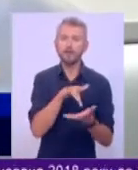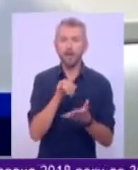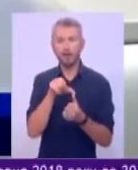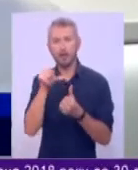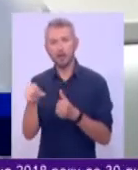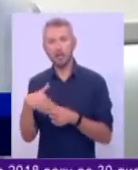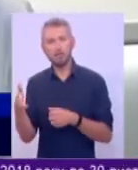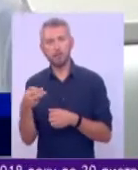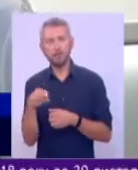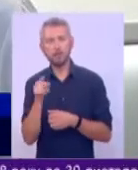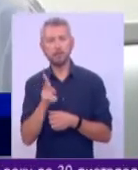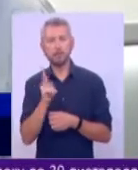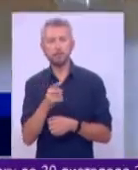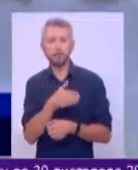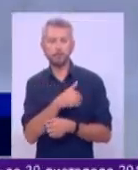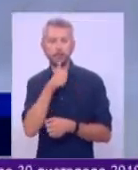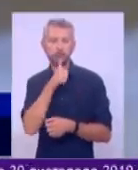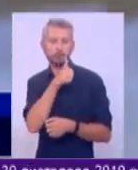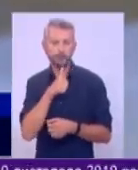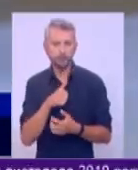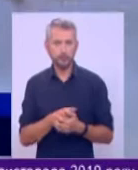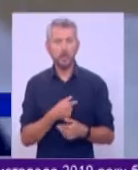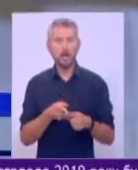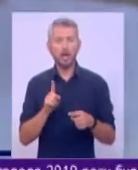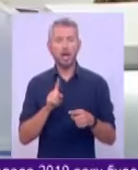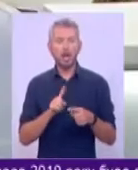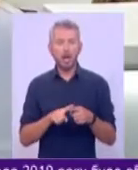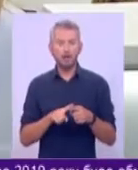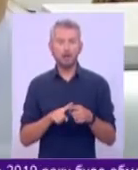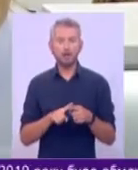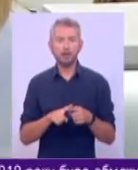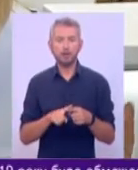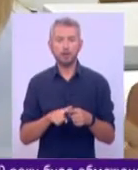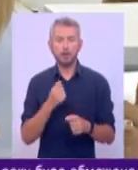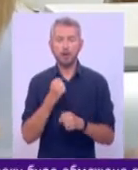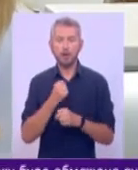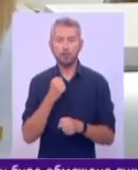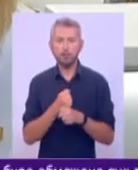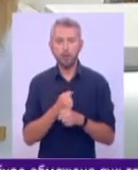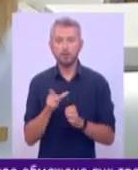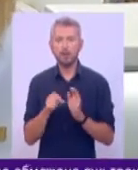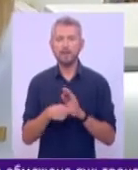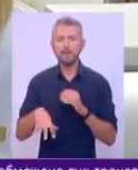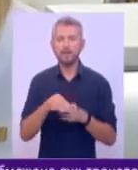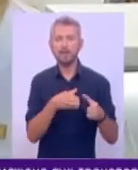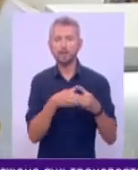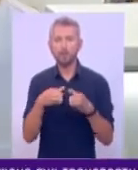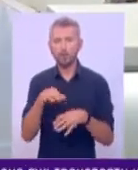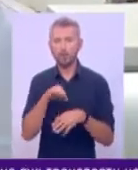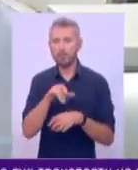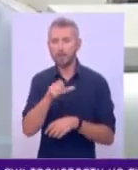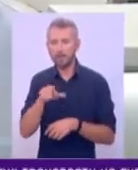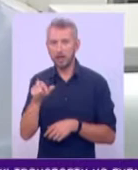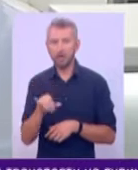віддільно боковий, для тих, хто зберігає свою анонімність. Це вміння роботи зі всіми категоріями пацієнтів